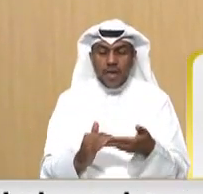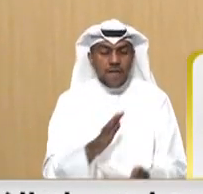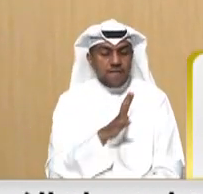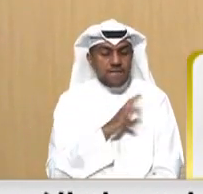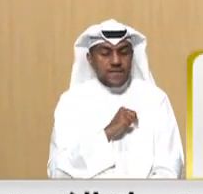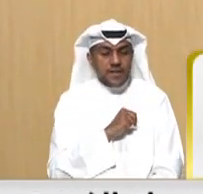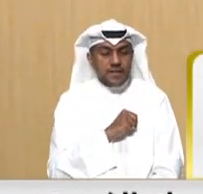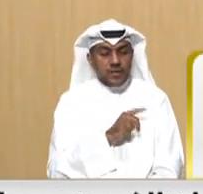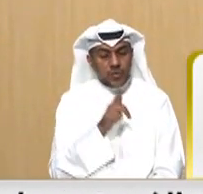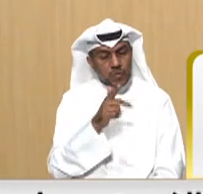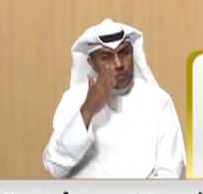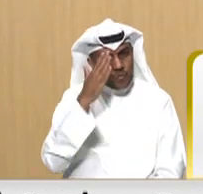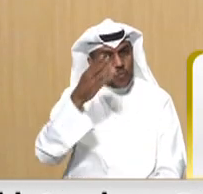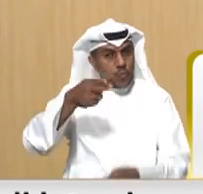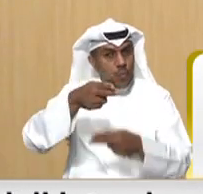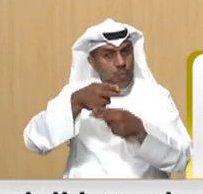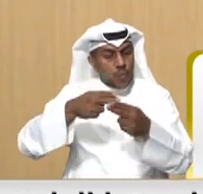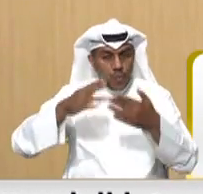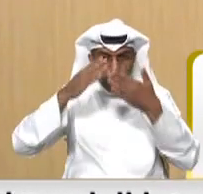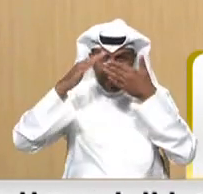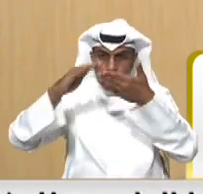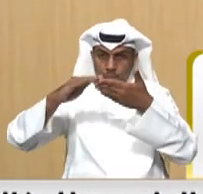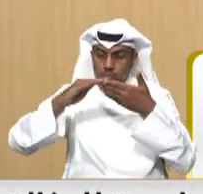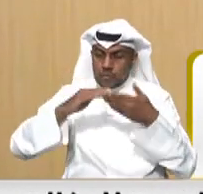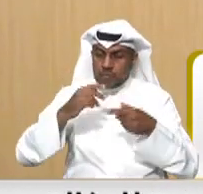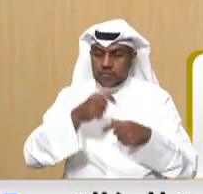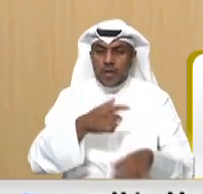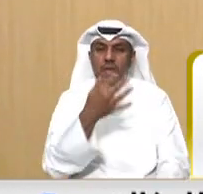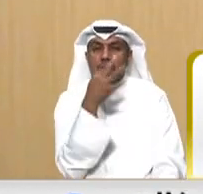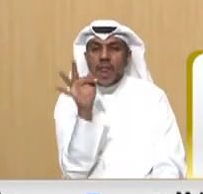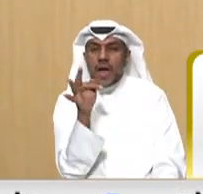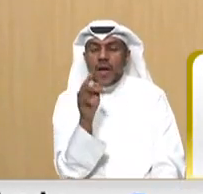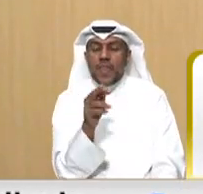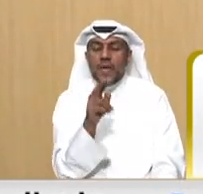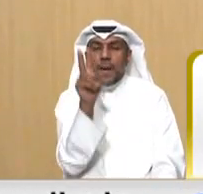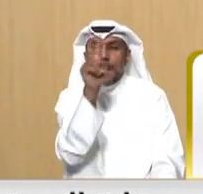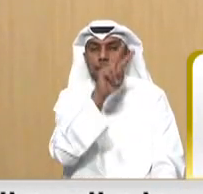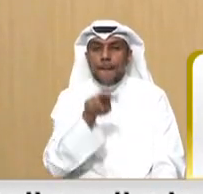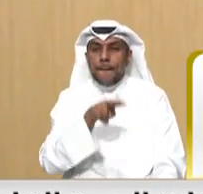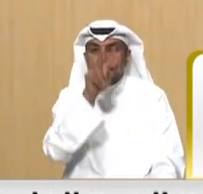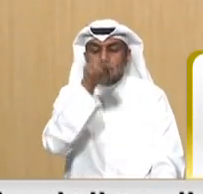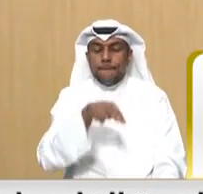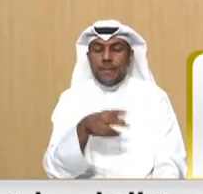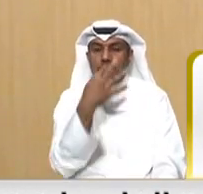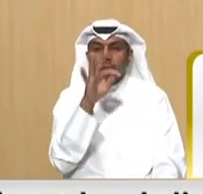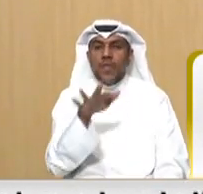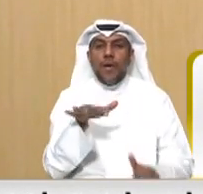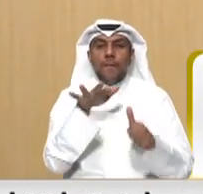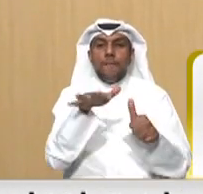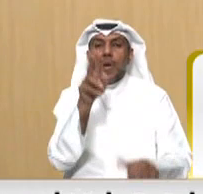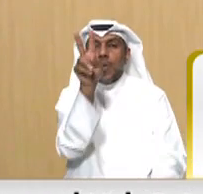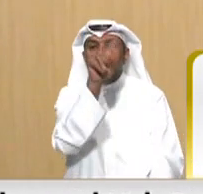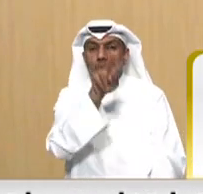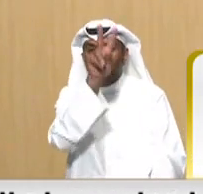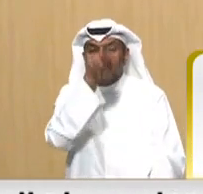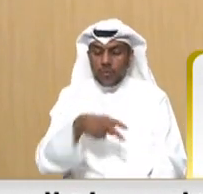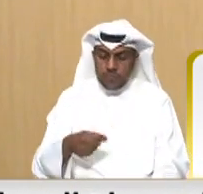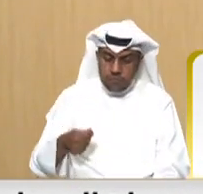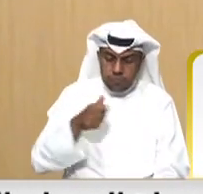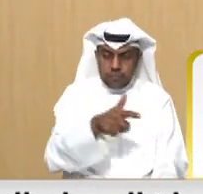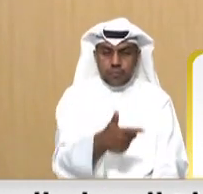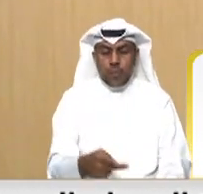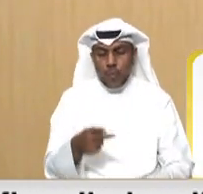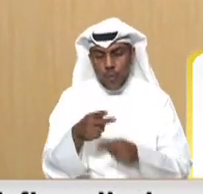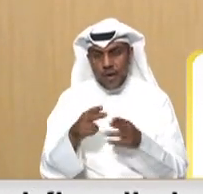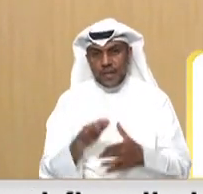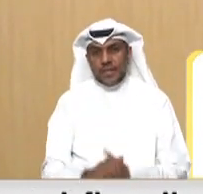الأخير عن المساهمة الكويتية للوكالة بمبلغ 30 مليون دولار، وهذا يضاف إلى مساهمات أخرى من المنطقة. الوكالة